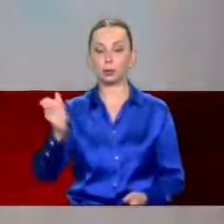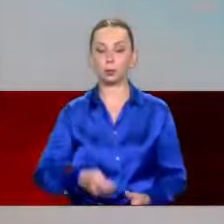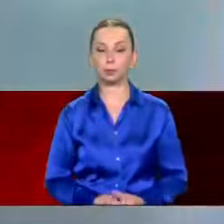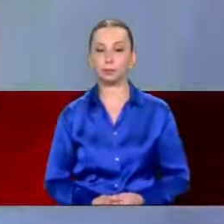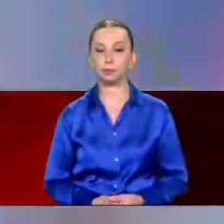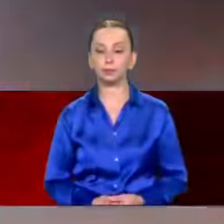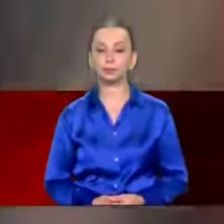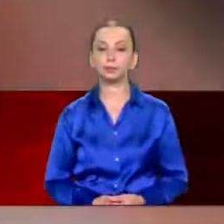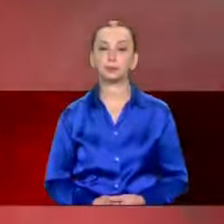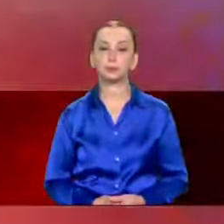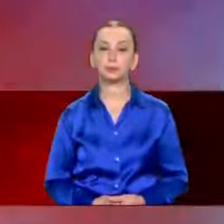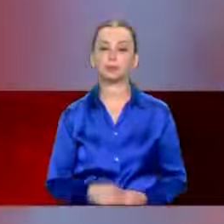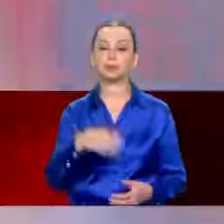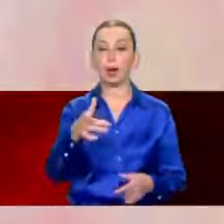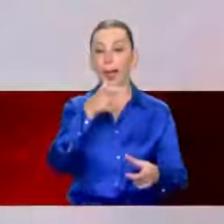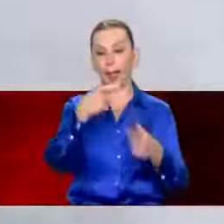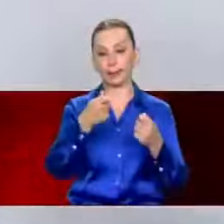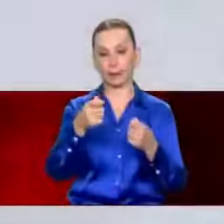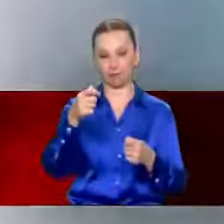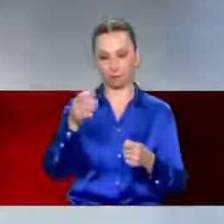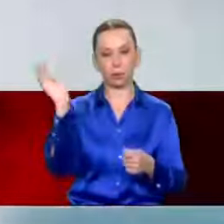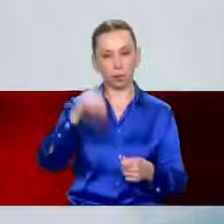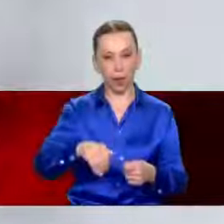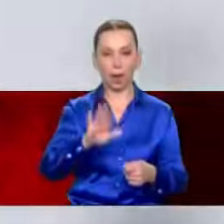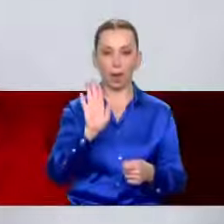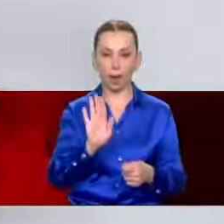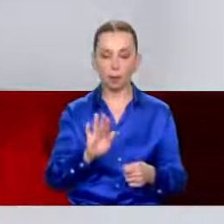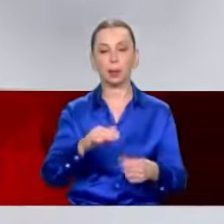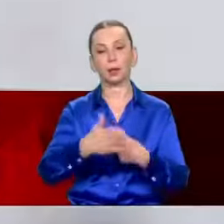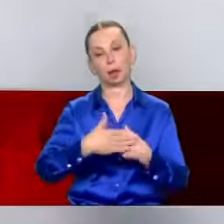Sonunda devreye esnaf girdi ve öldüresiye dayak öyle son buldu.